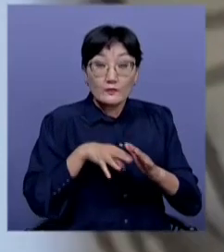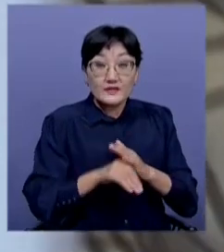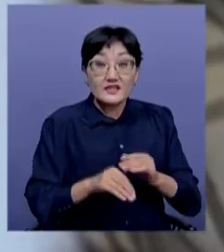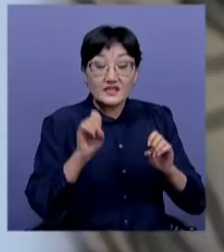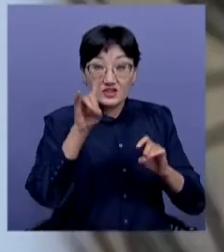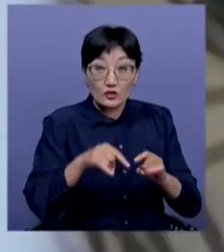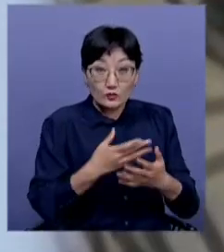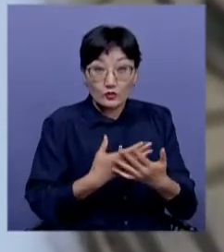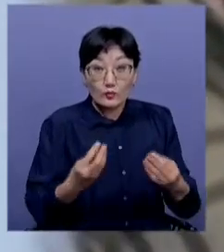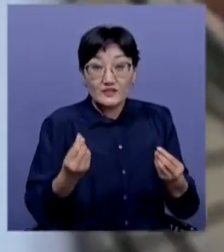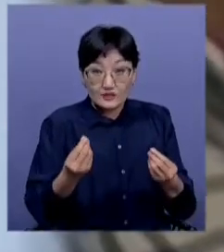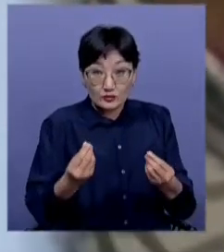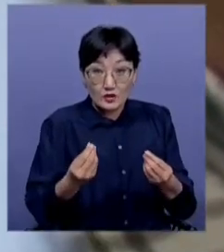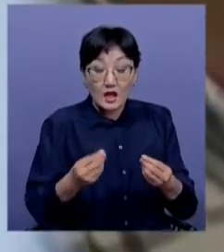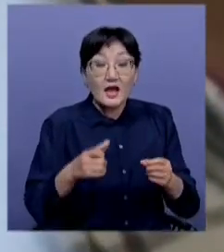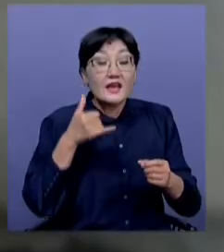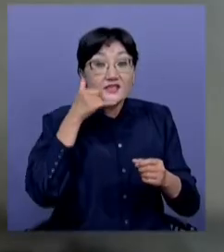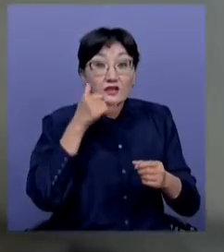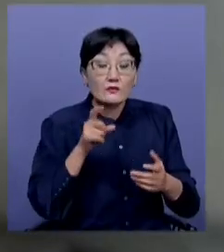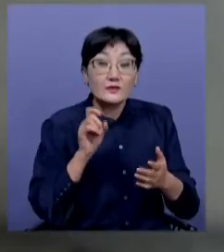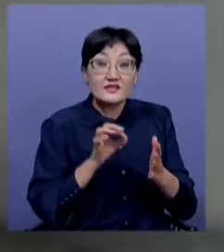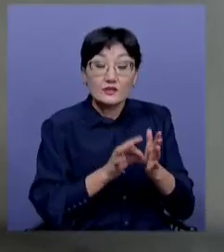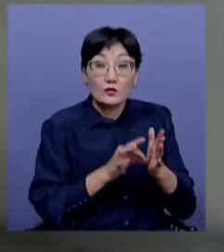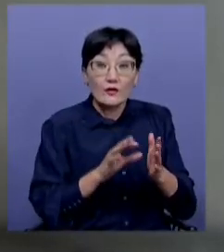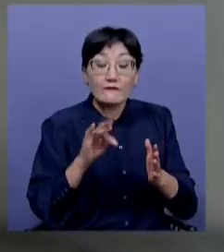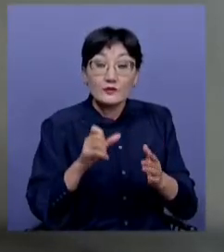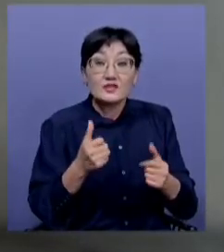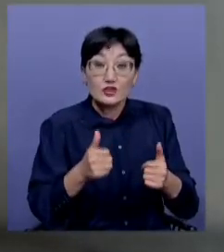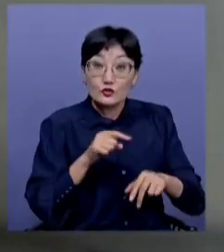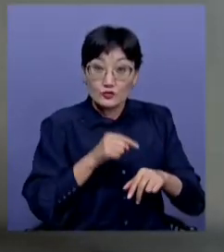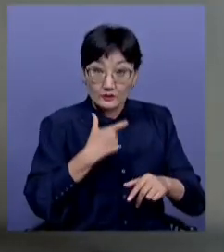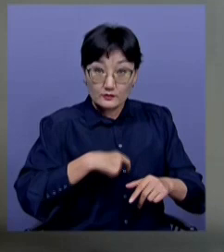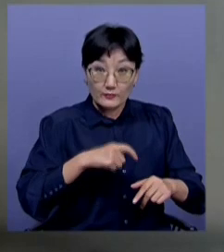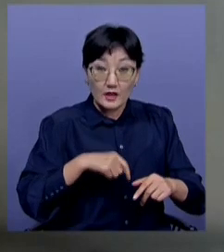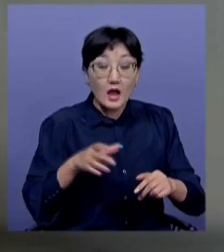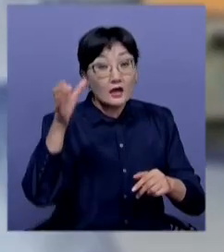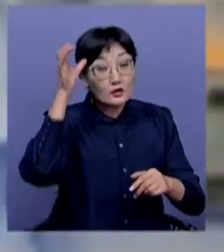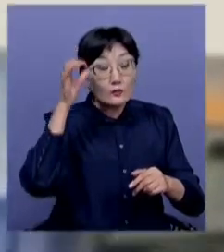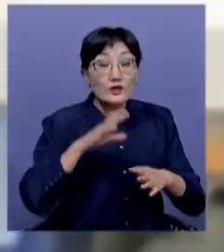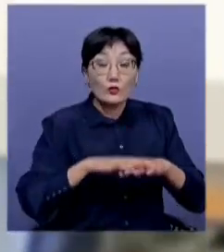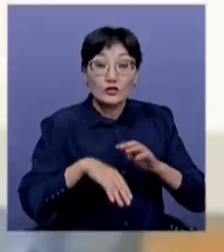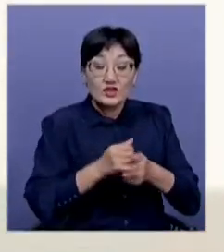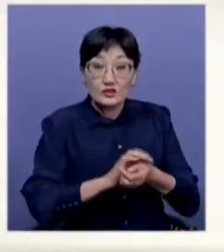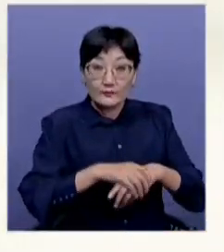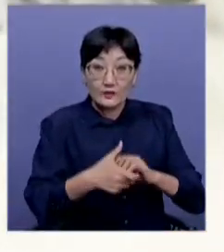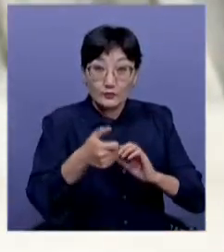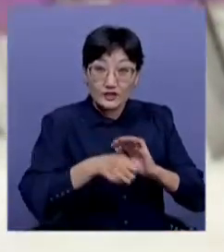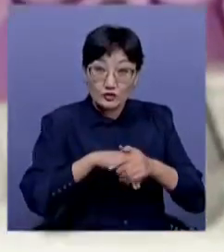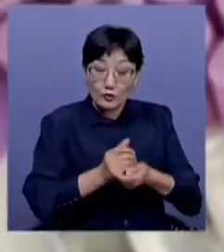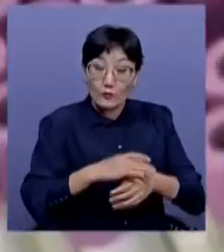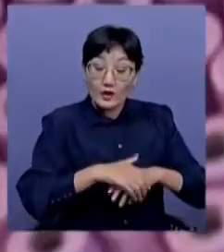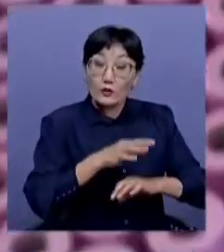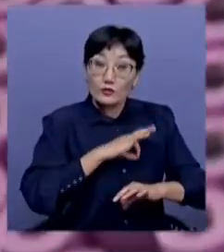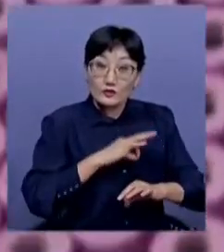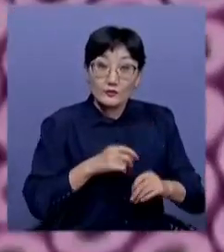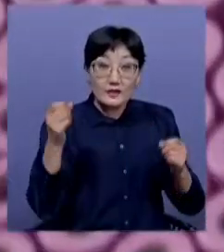терезе, түрлі валюталар және телефон әйнегінде вирус өзін жақсы сезінеді екен. Сондықтан ғалымдар қолды жиі антисептикпен сүртіп отыру